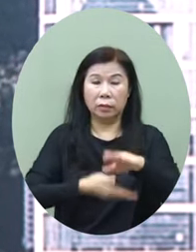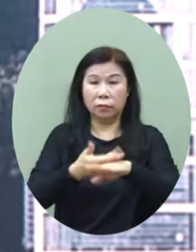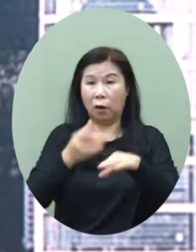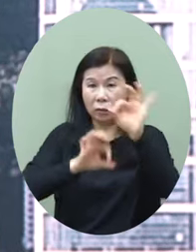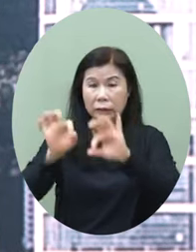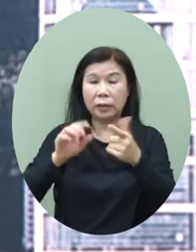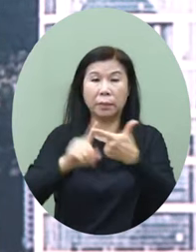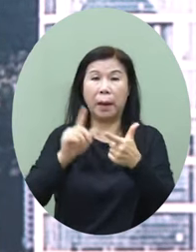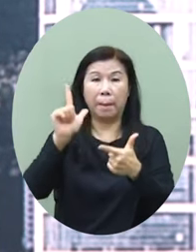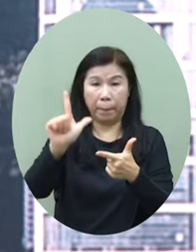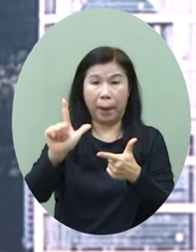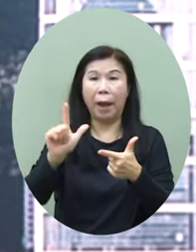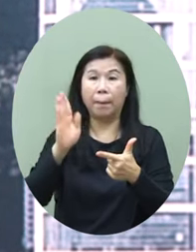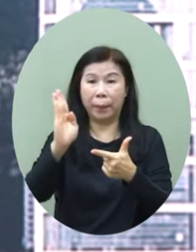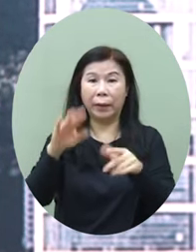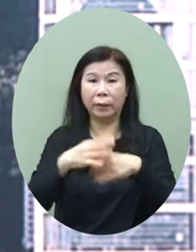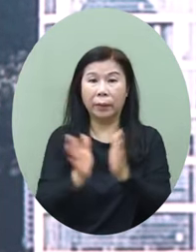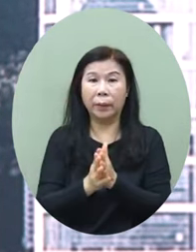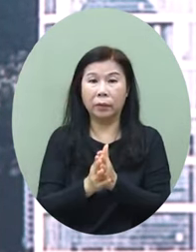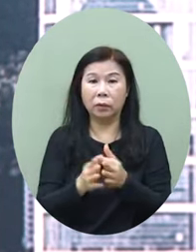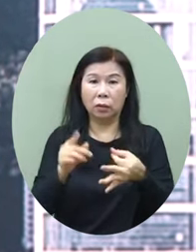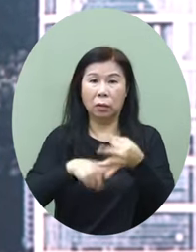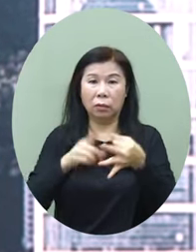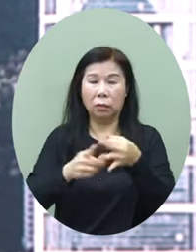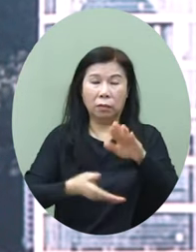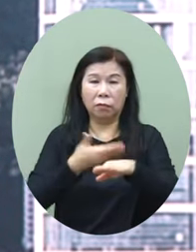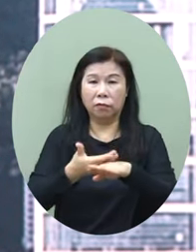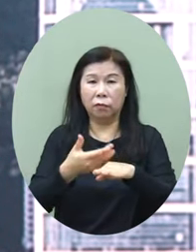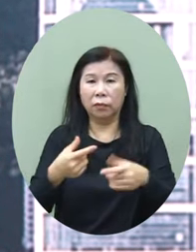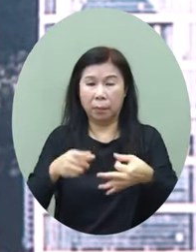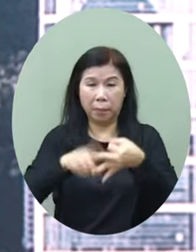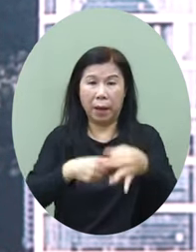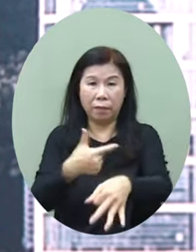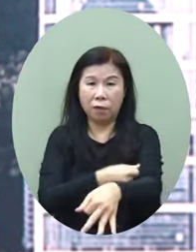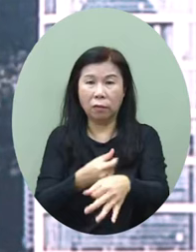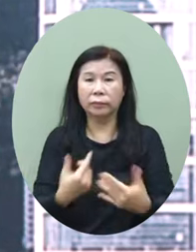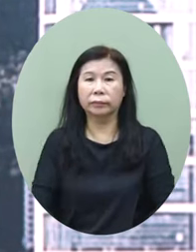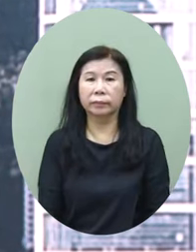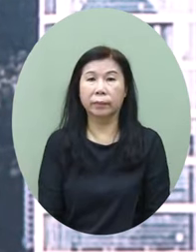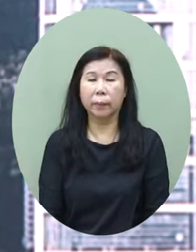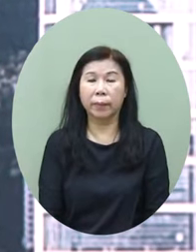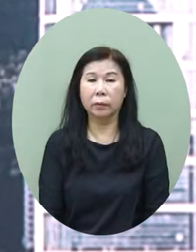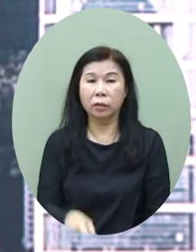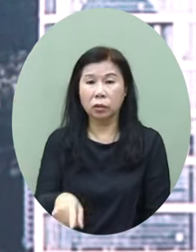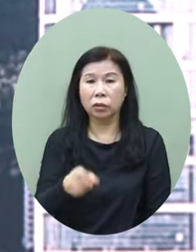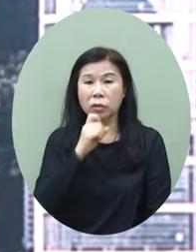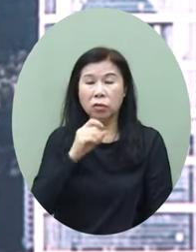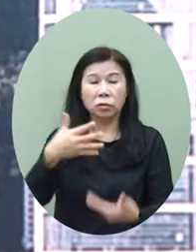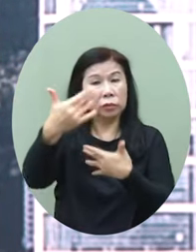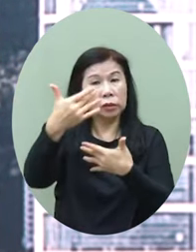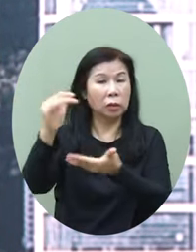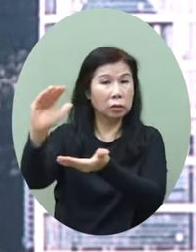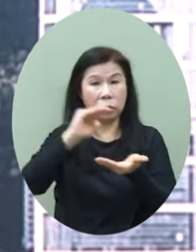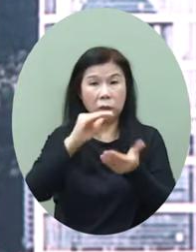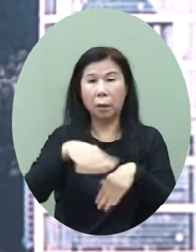Beyondtech現在叫做復爾泰這個疫苗就叫做復爾泰但它的供應時間又未